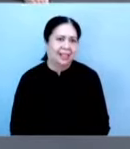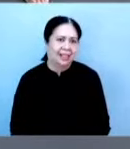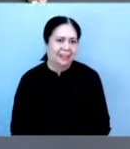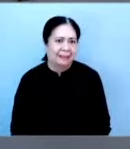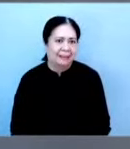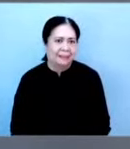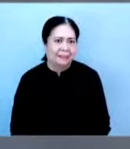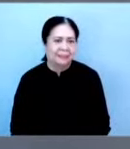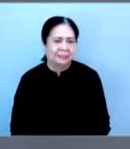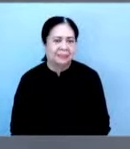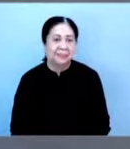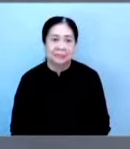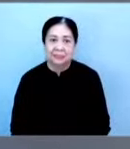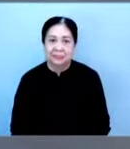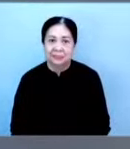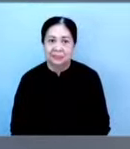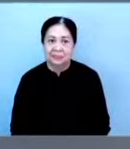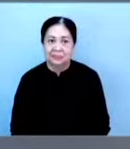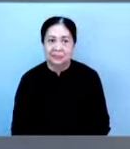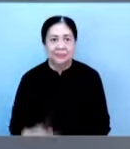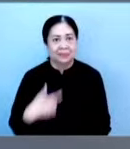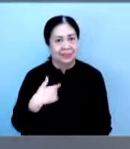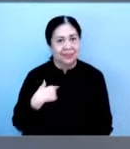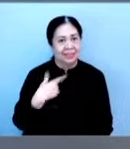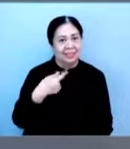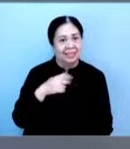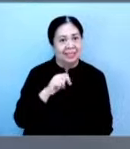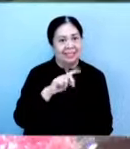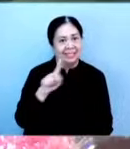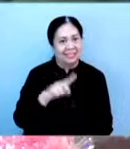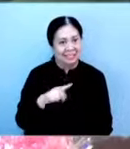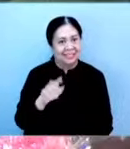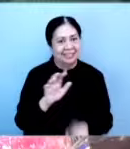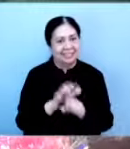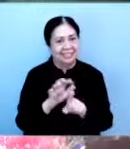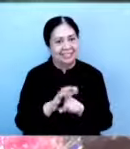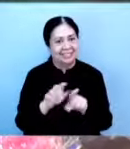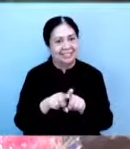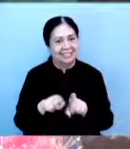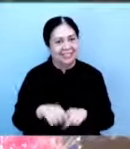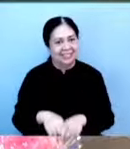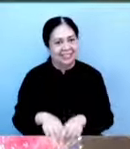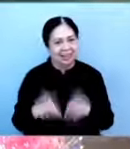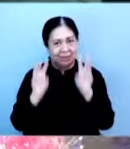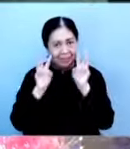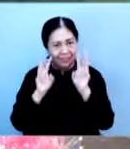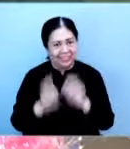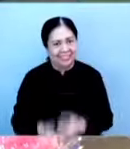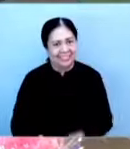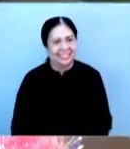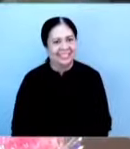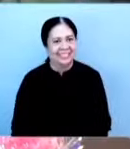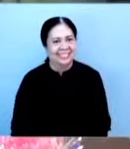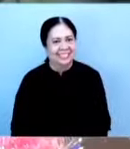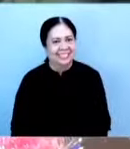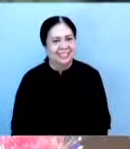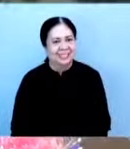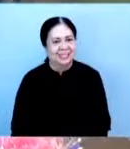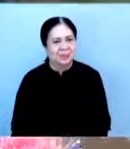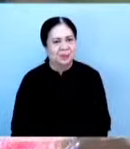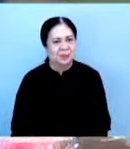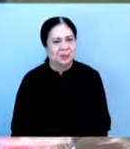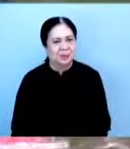ito patok din naman sa aming mga gen yan Oo may mga gen na gen tatawag namin po siyang ube